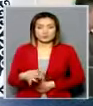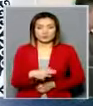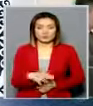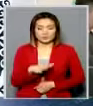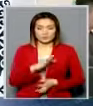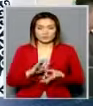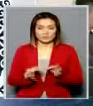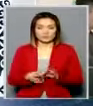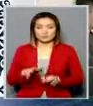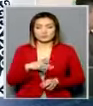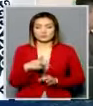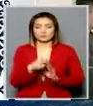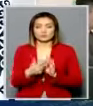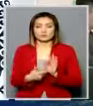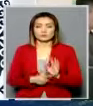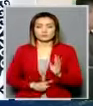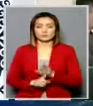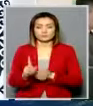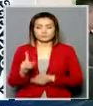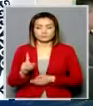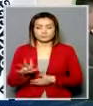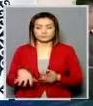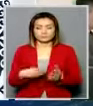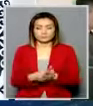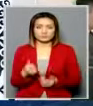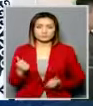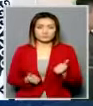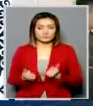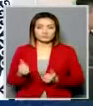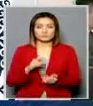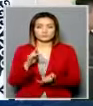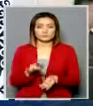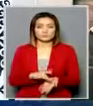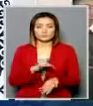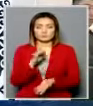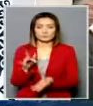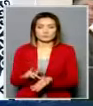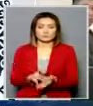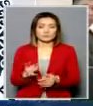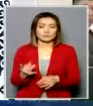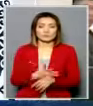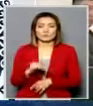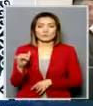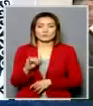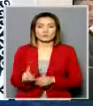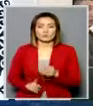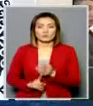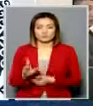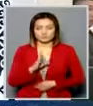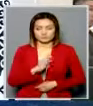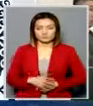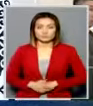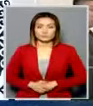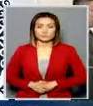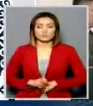жүрген олимпиада 2017 жылы біз республика деңгейіне шығарып жаңағы ең бірінші Орал өңірінде өткіздік. Одан